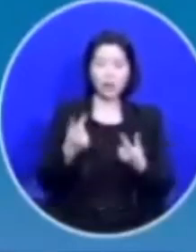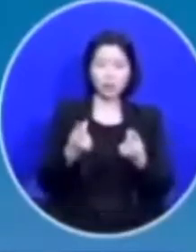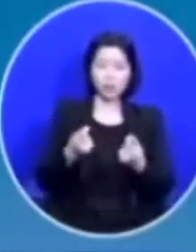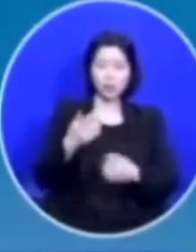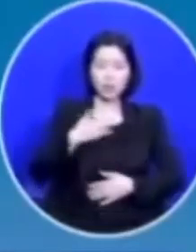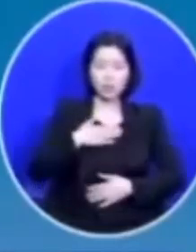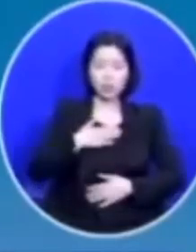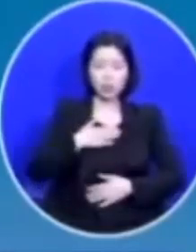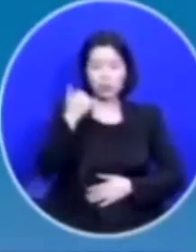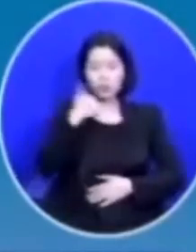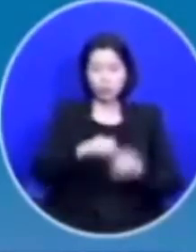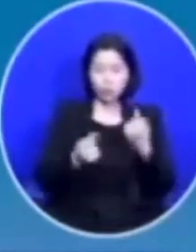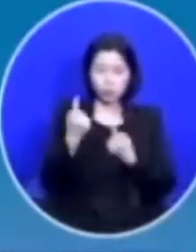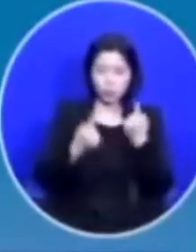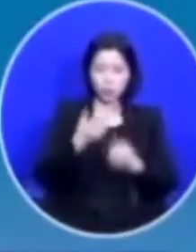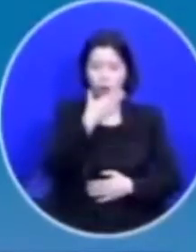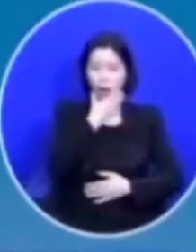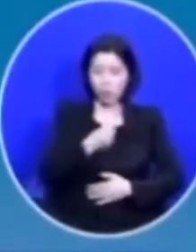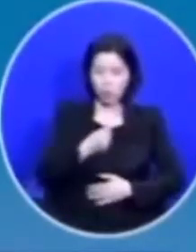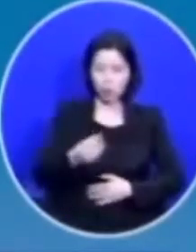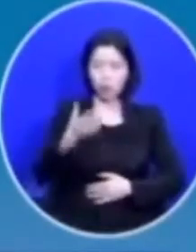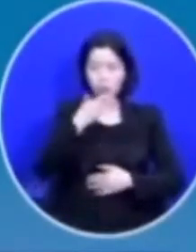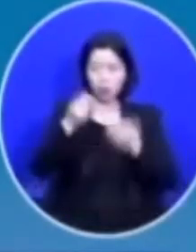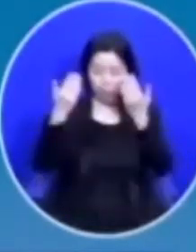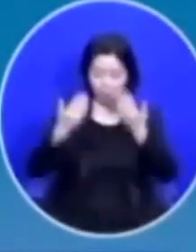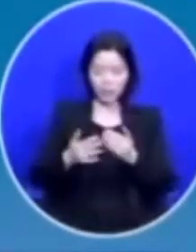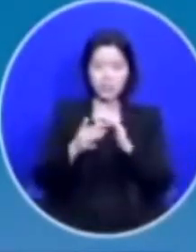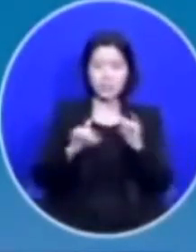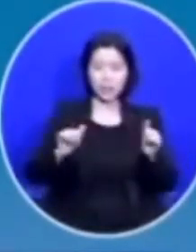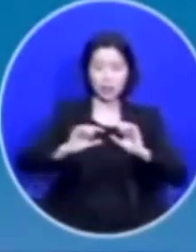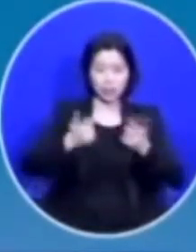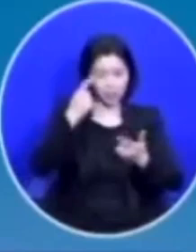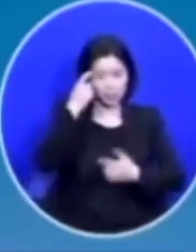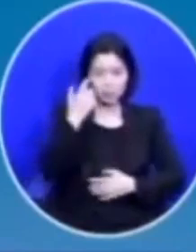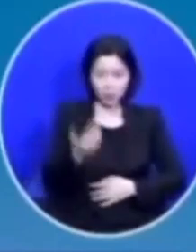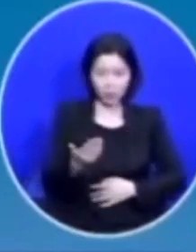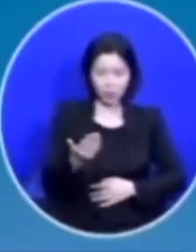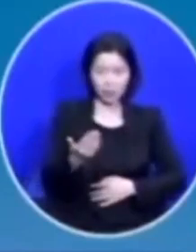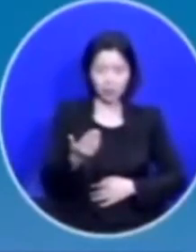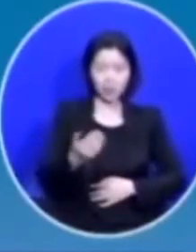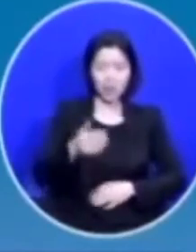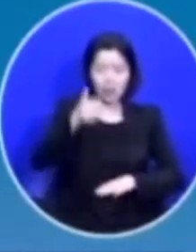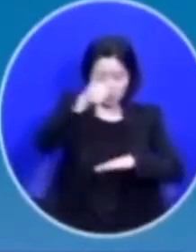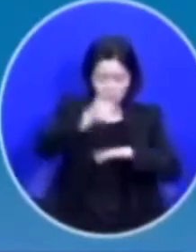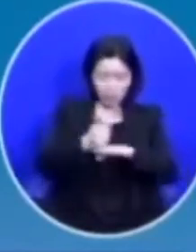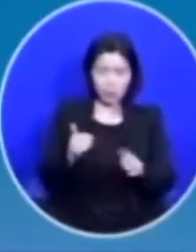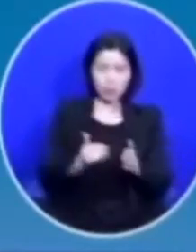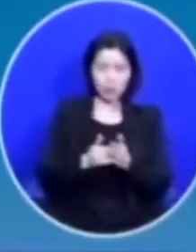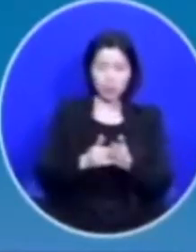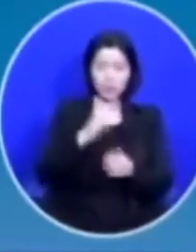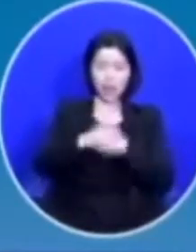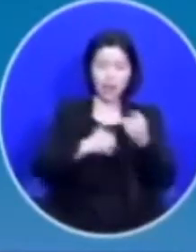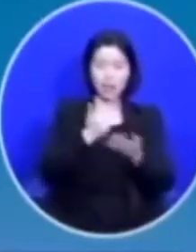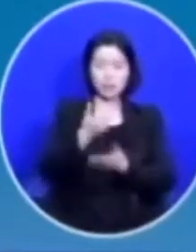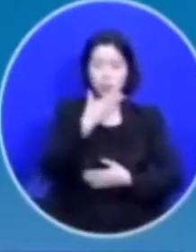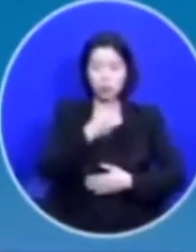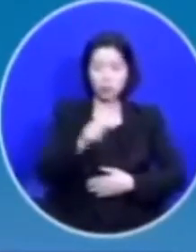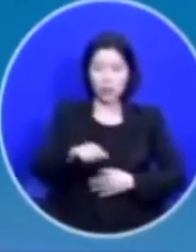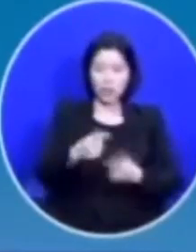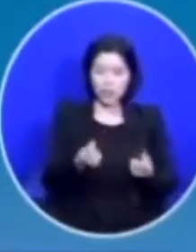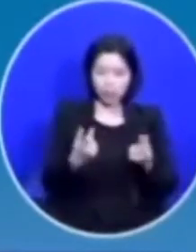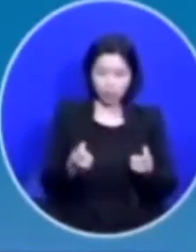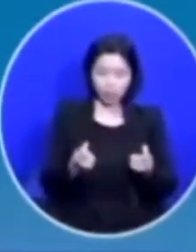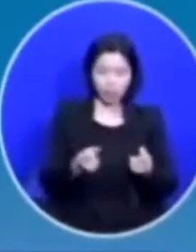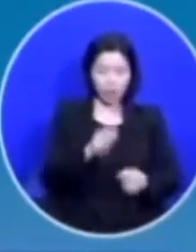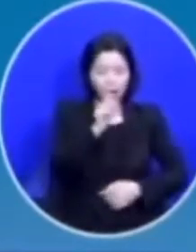누구보다도 행복하고 복을 받은 사람이 아니었습니까 끝까지 하나님의 축복으로 이렇게 하나둘